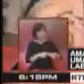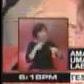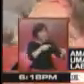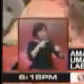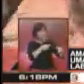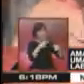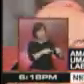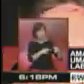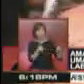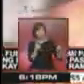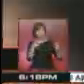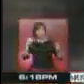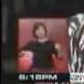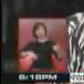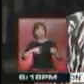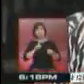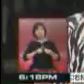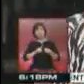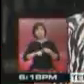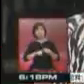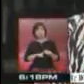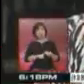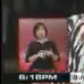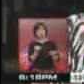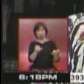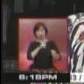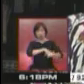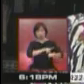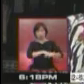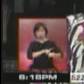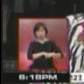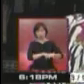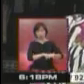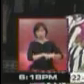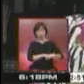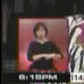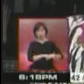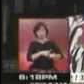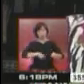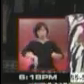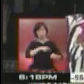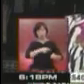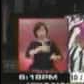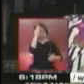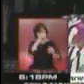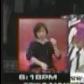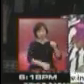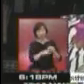Annabelle. To Annabelle Rama, it's about time that we end your reign of terror.